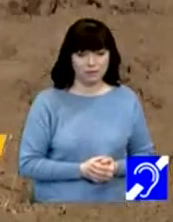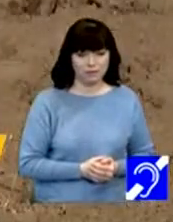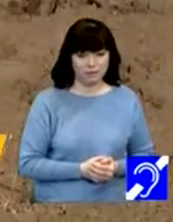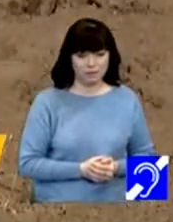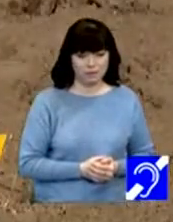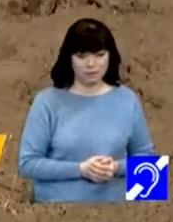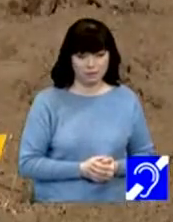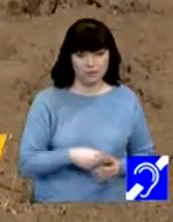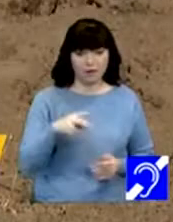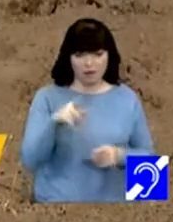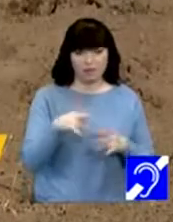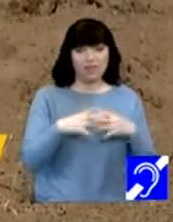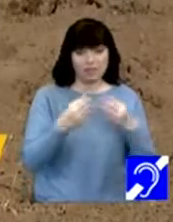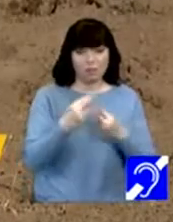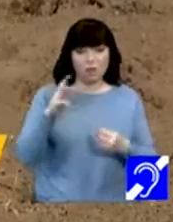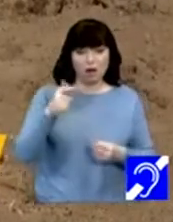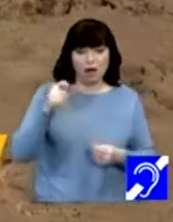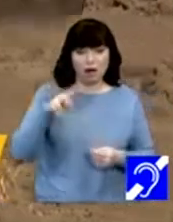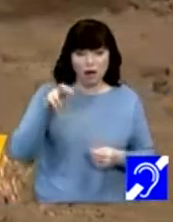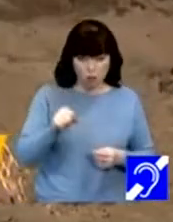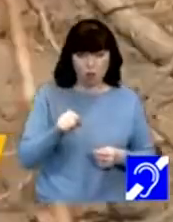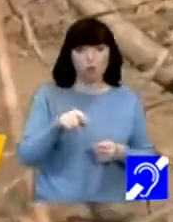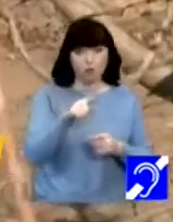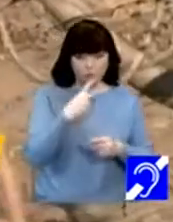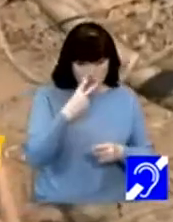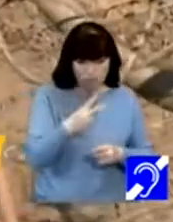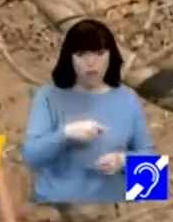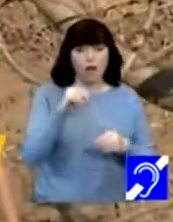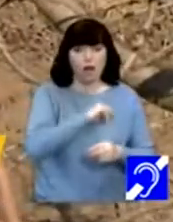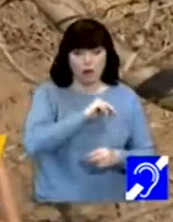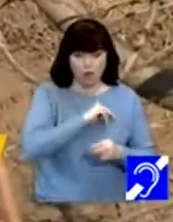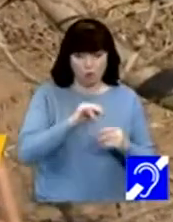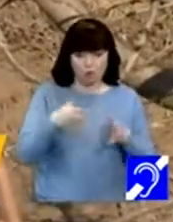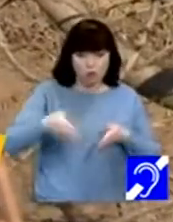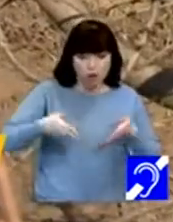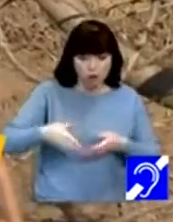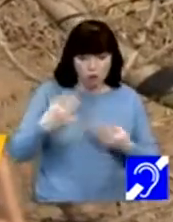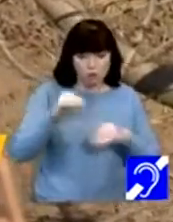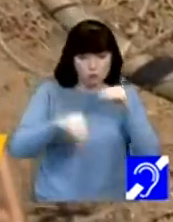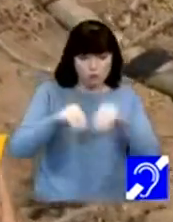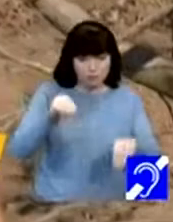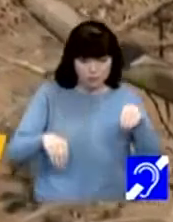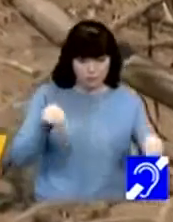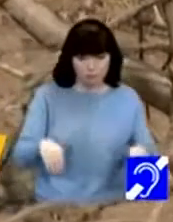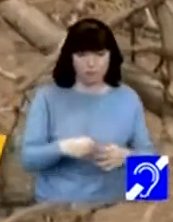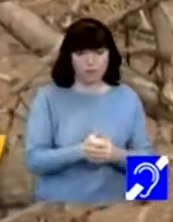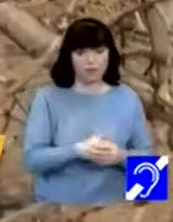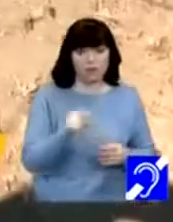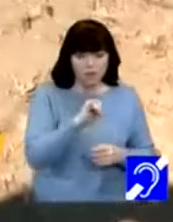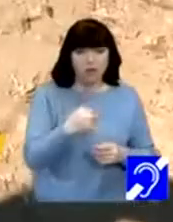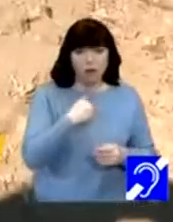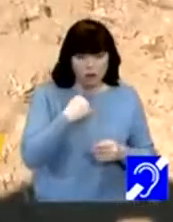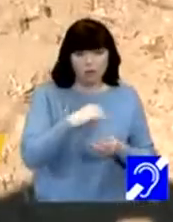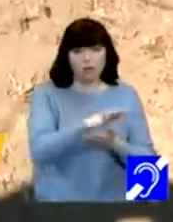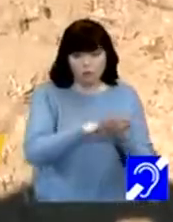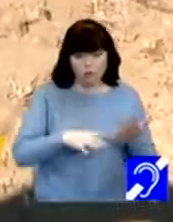Pe soții Magalo din satul Seliște i-am găsit muncind în grădină. Au început deja să pună semințele în pământ și încearcă să-și